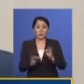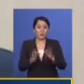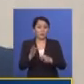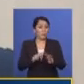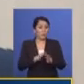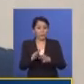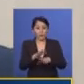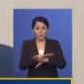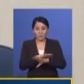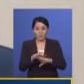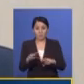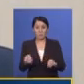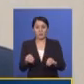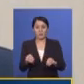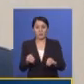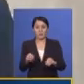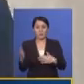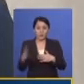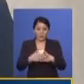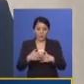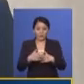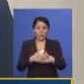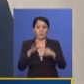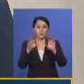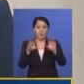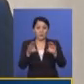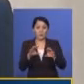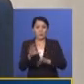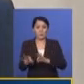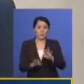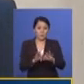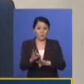орындамайтын болса, оның да өзінің жауапкершілігі заң жобасында қарастырылып отыр.